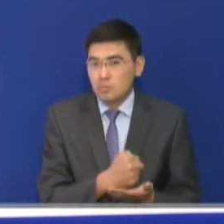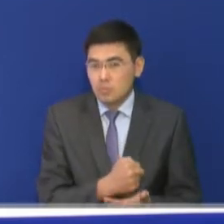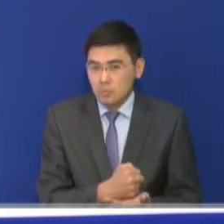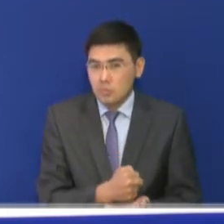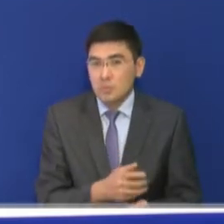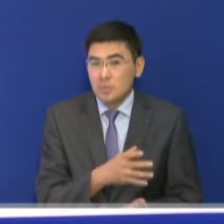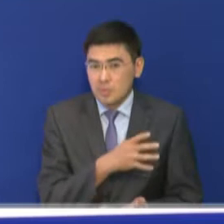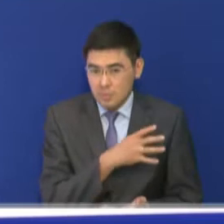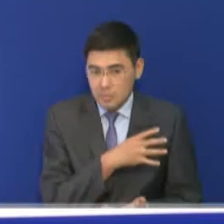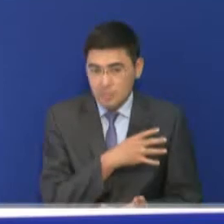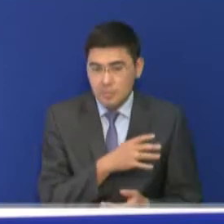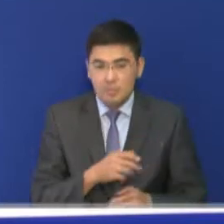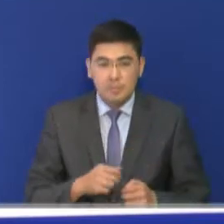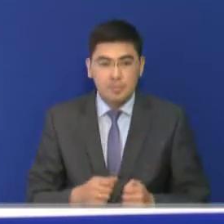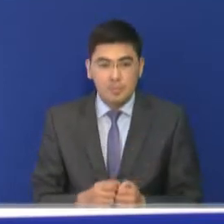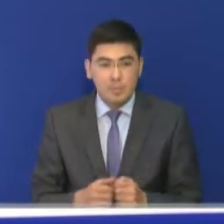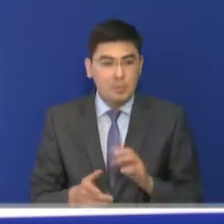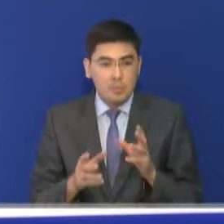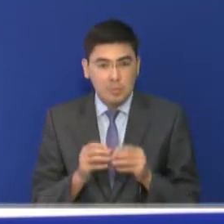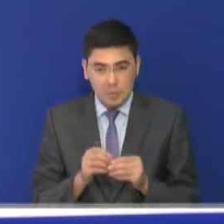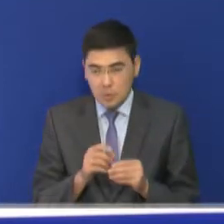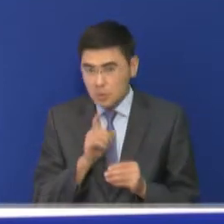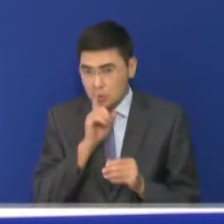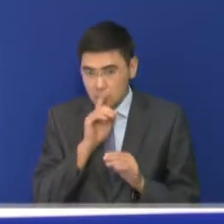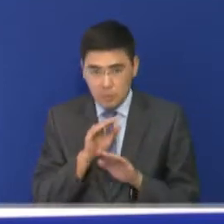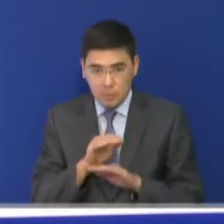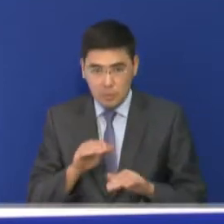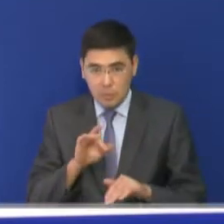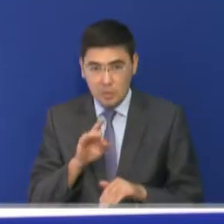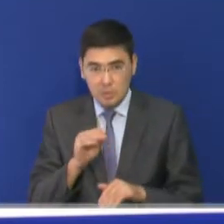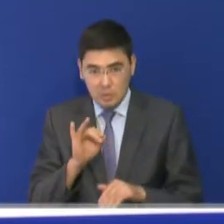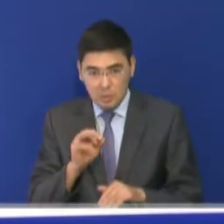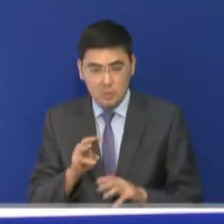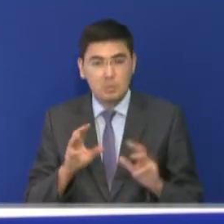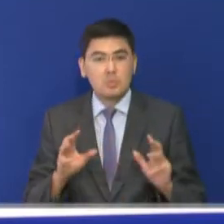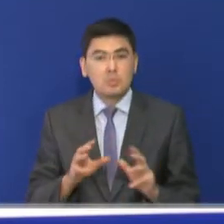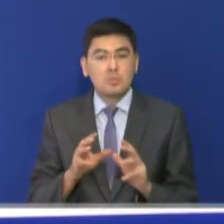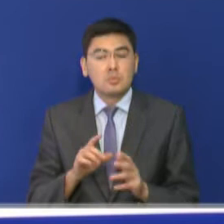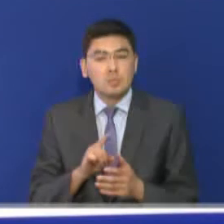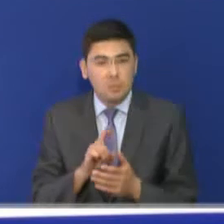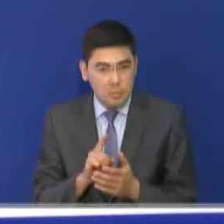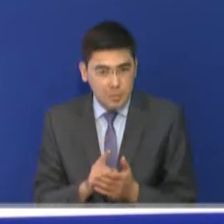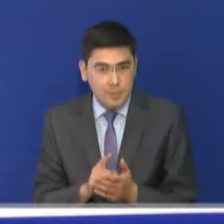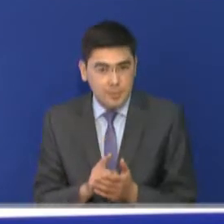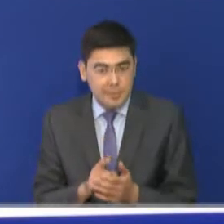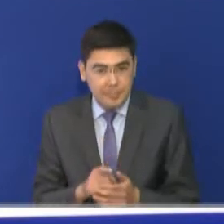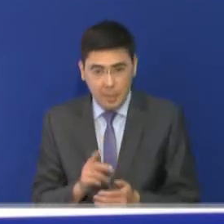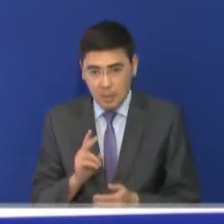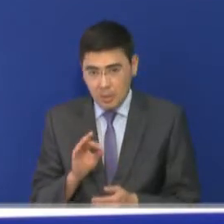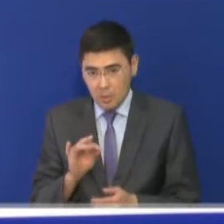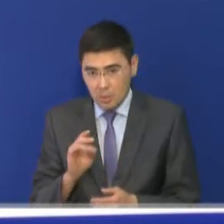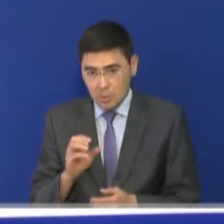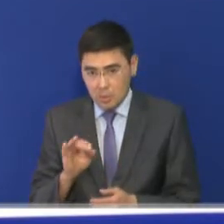жобасын екінші оқылымда талқылау кезінде тыныштық режимін сақтау мәселесі қаралды, деп хабарлайды Қазақпарат. Қазақстан Республикасы